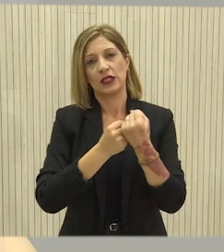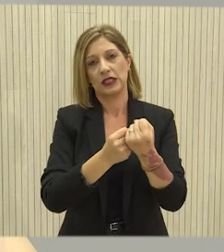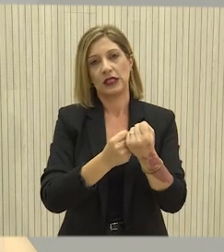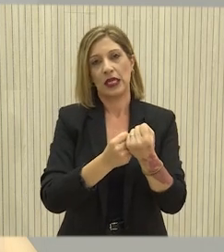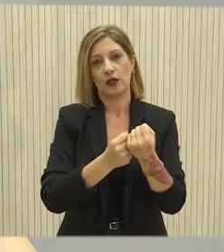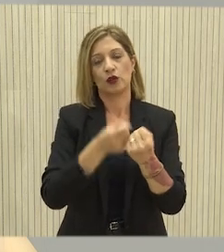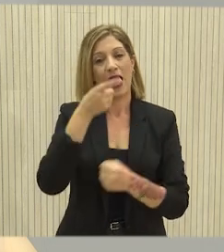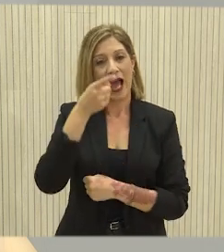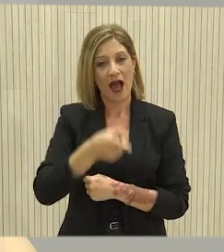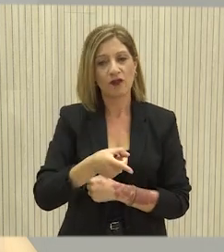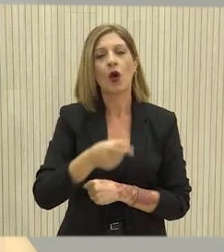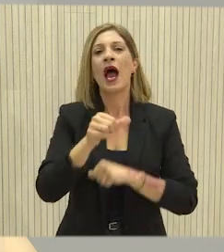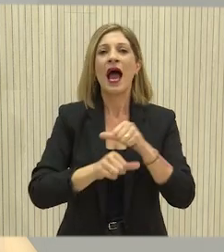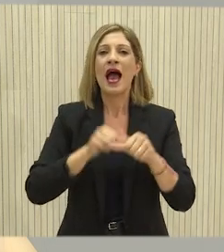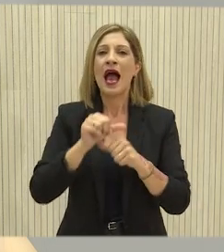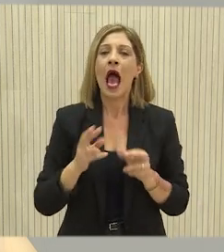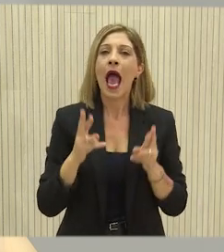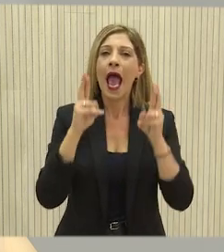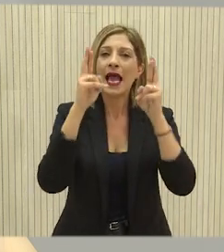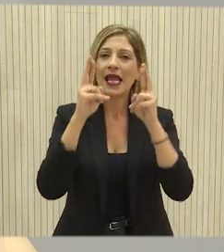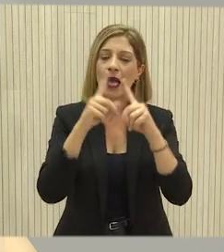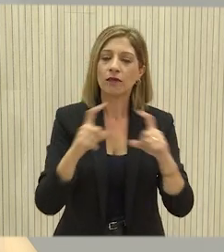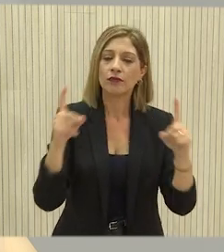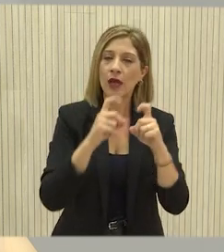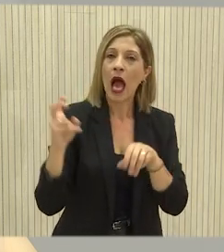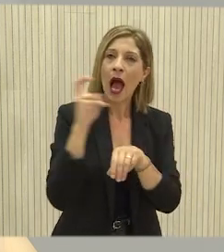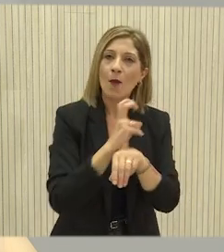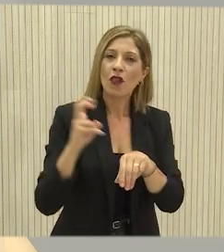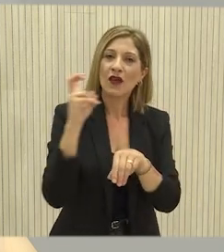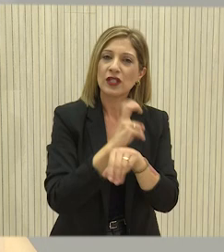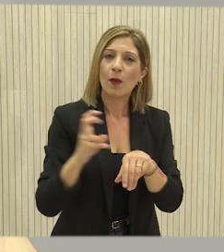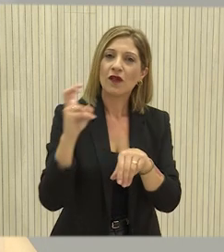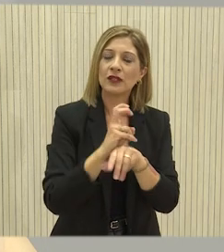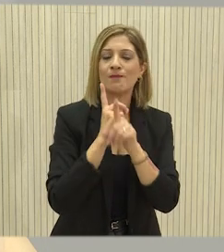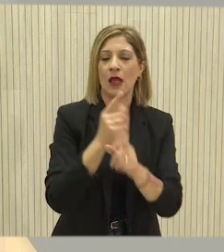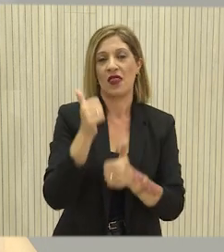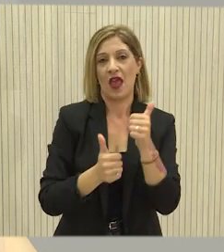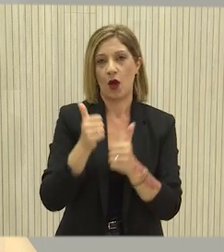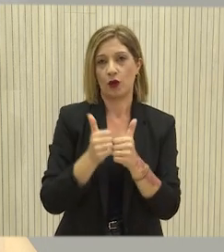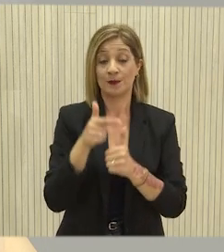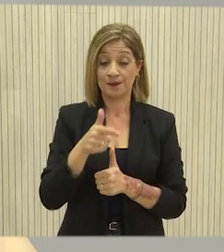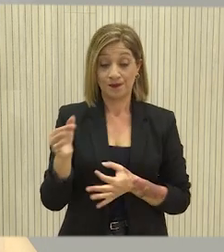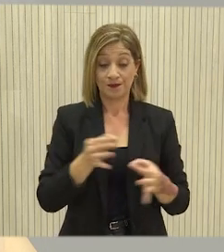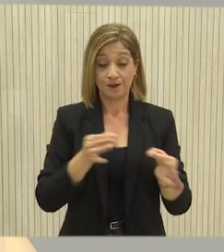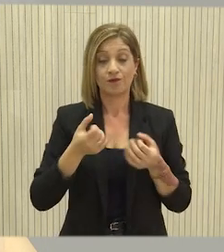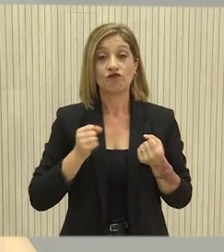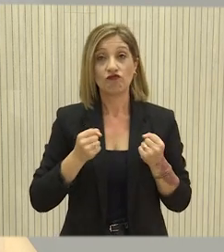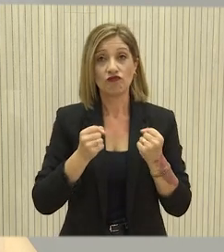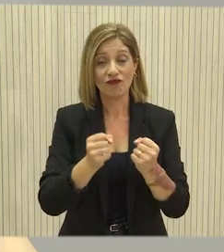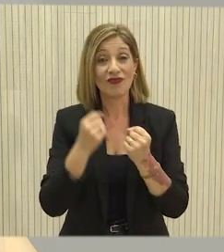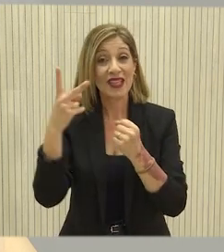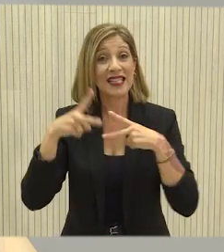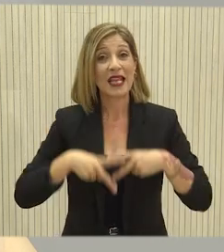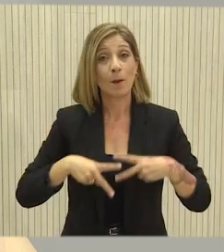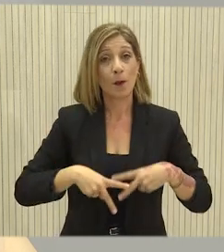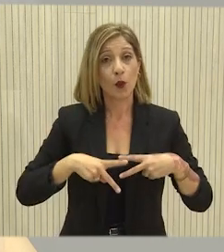εγκατάσταση συστημάτων ανανεώσιμων πηγών ενέργειας με αποθήκευση μέσω μηδοτικού διαγωνισμού. Το σχέδιο δράσης του Υπουργείου Ενέργειας, Εμπορίου και